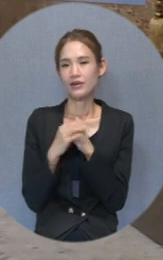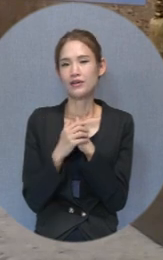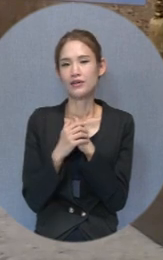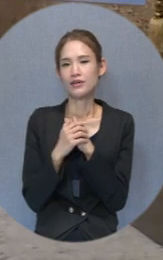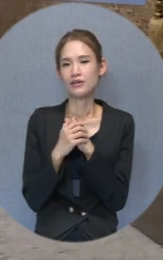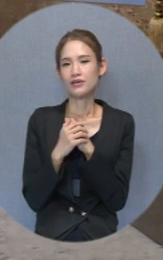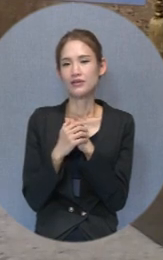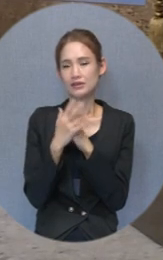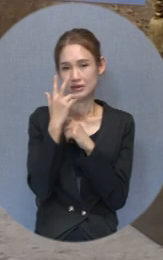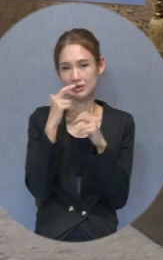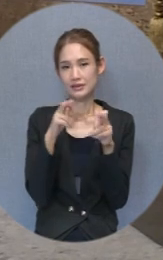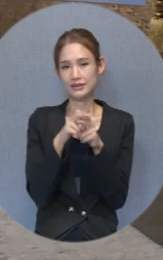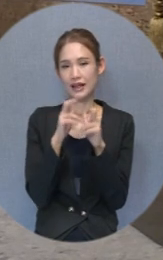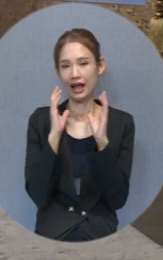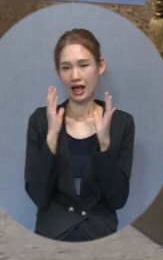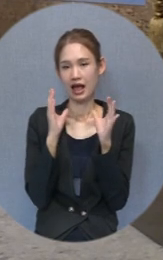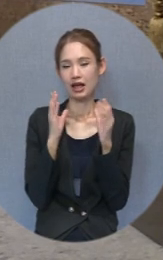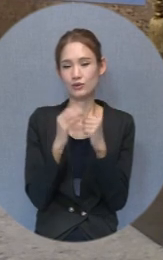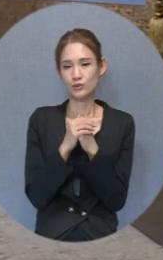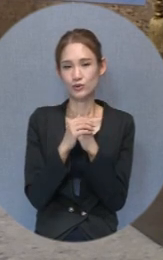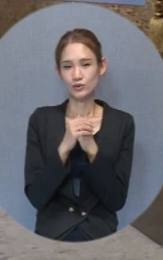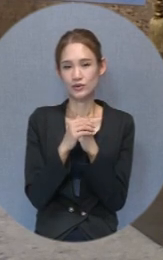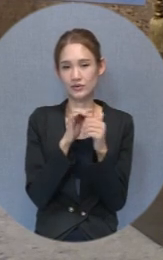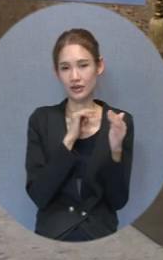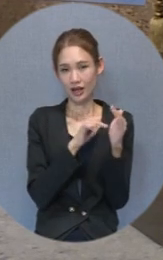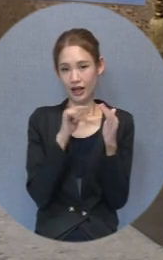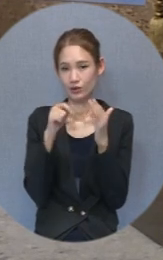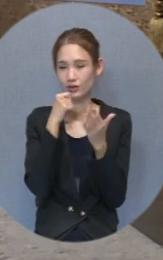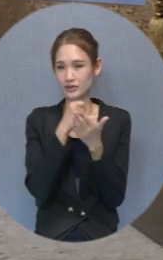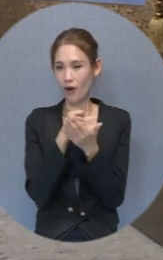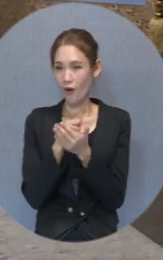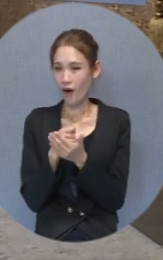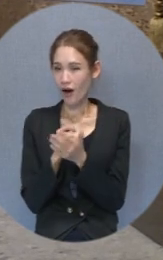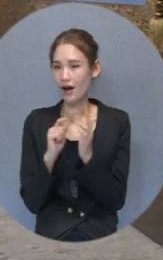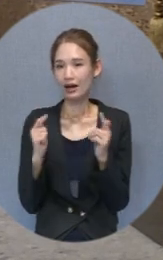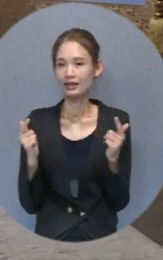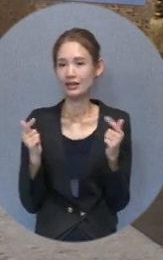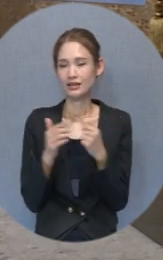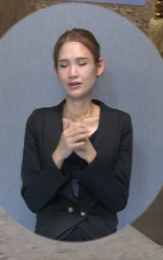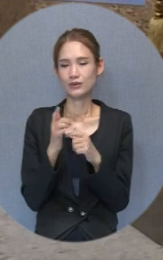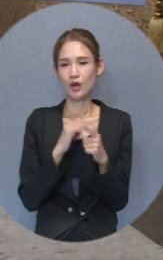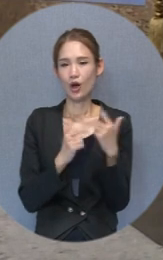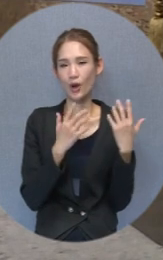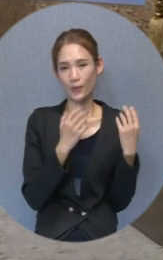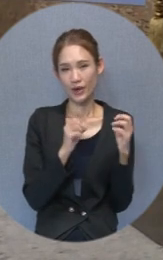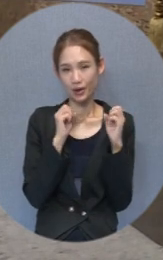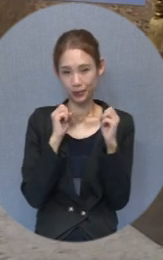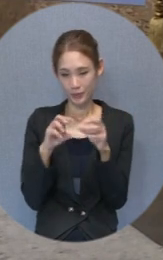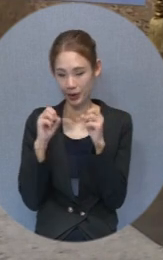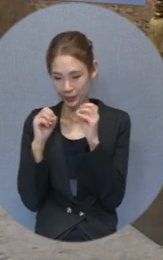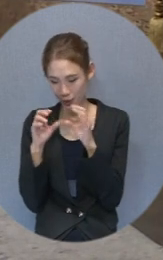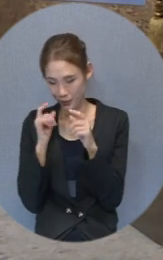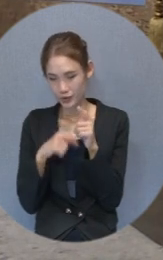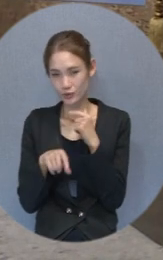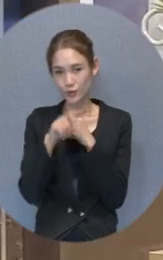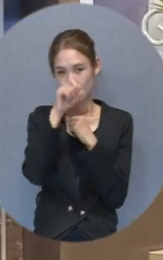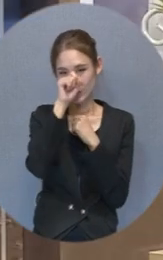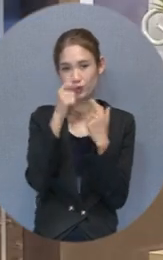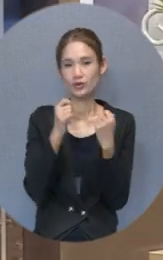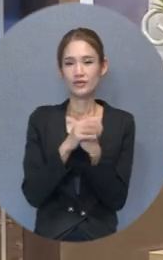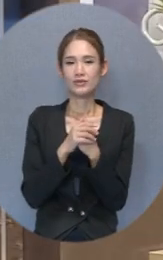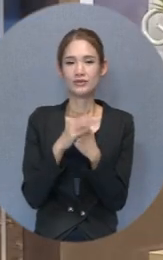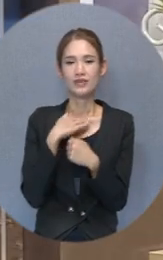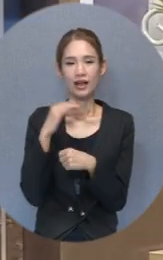그 시각장애인 분들이 가는 곳이 정해져 있는 것이 아니기 네, 때문에 맞아요. 더 널리 많이 퍼지면은 더욱더 좋을 것 같은데 네.